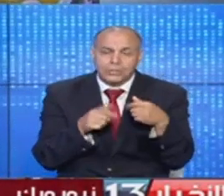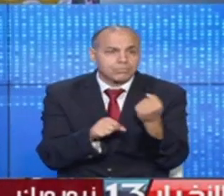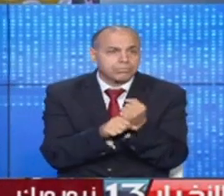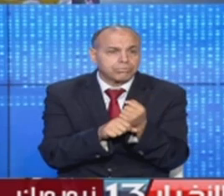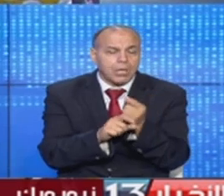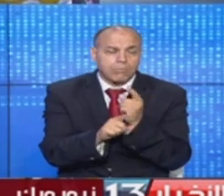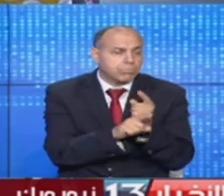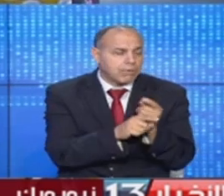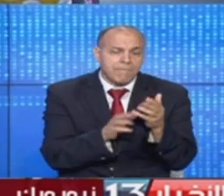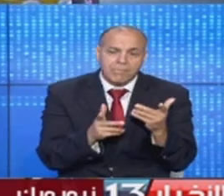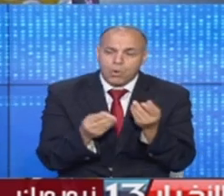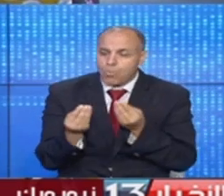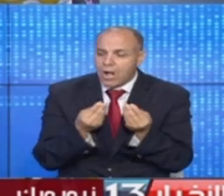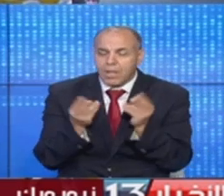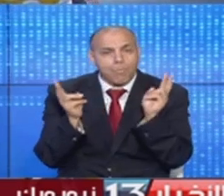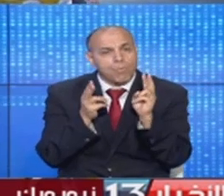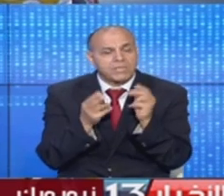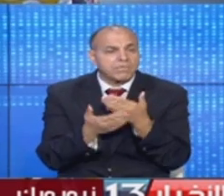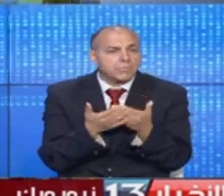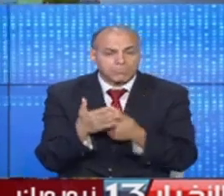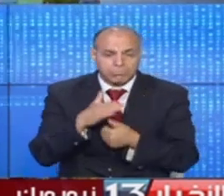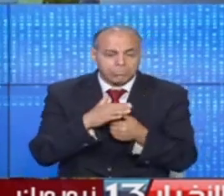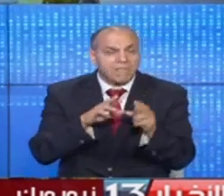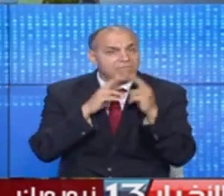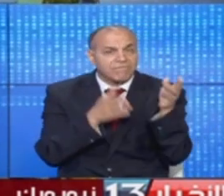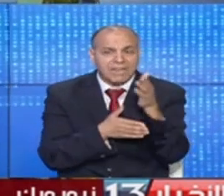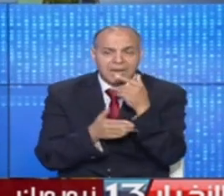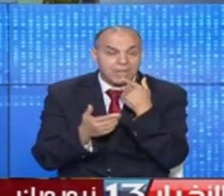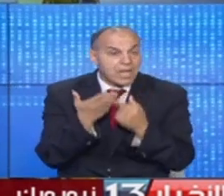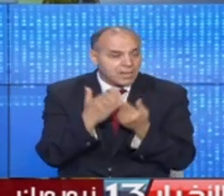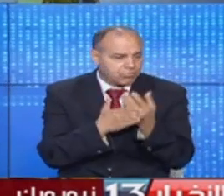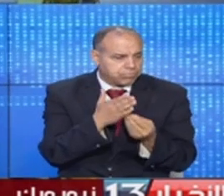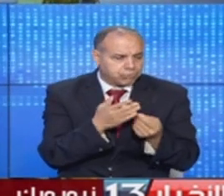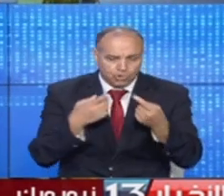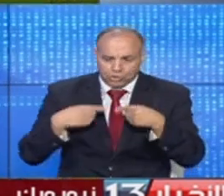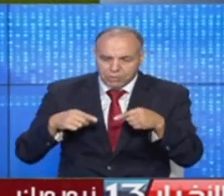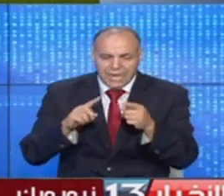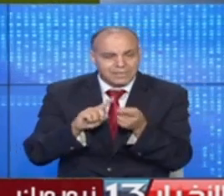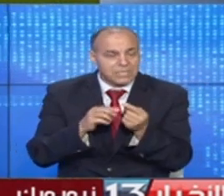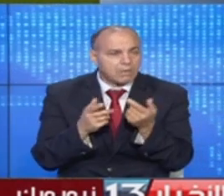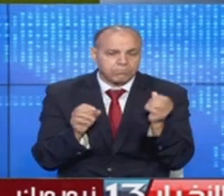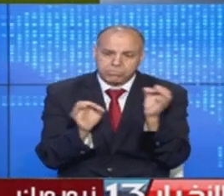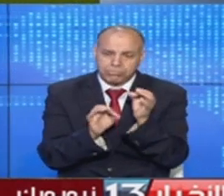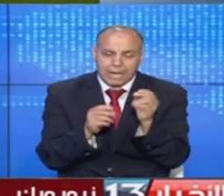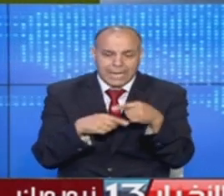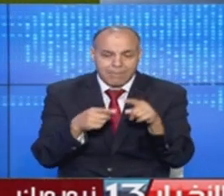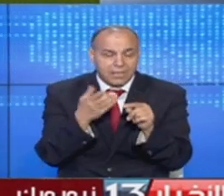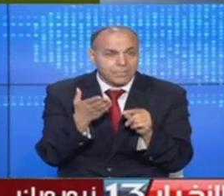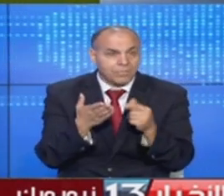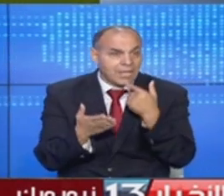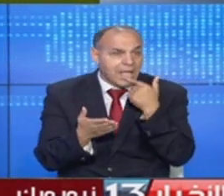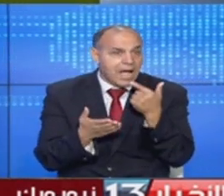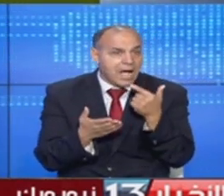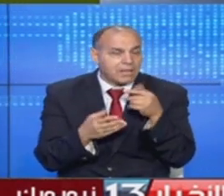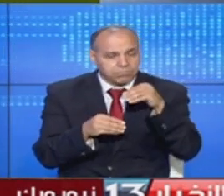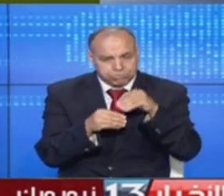لقاءات ومحادثات مباشره بين قاده الدول وفي ظل غياب اجتماعات استثنائيه على هامش القمه بل تم